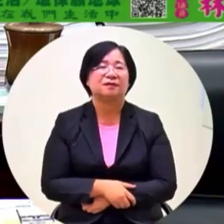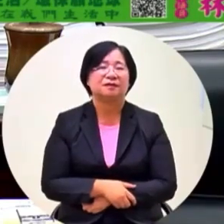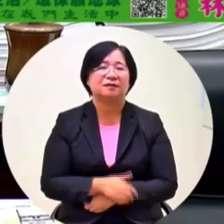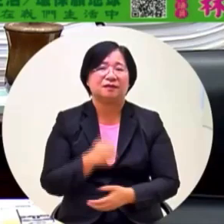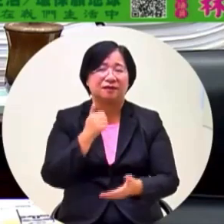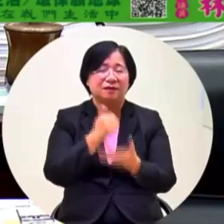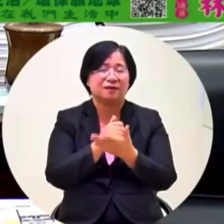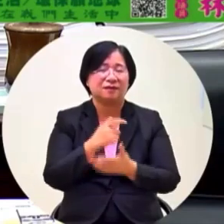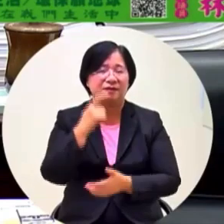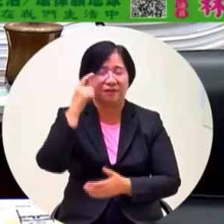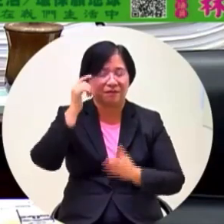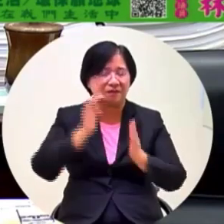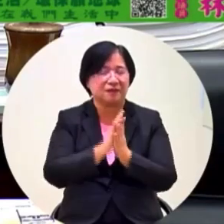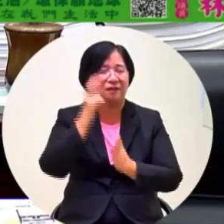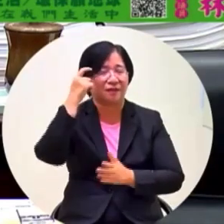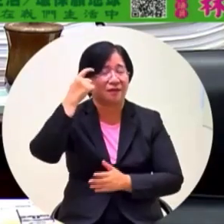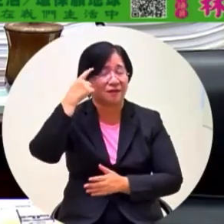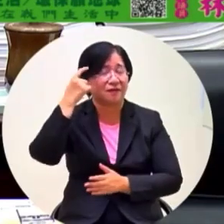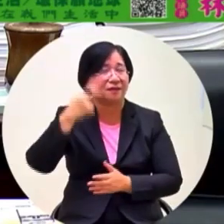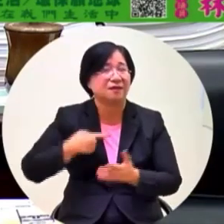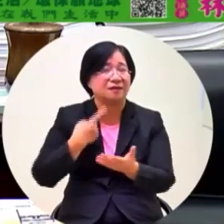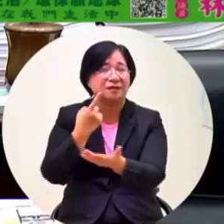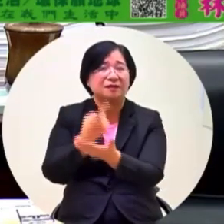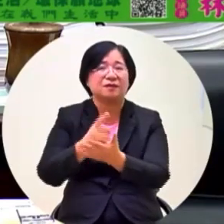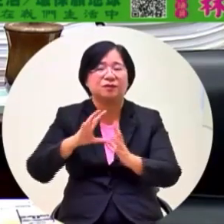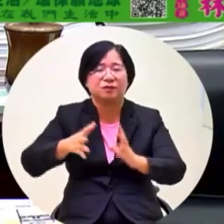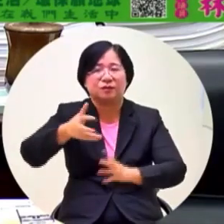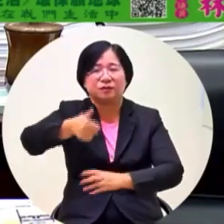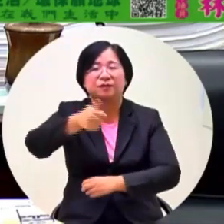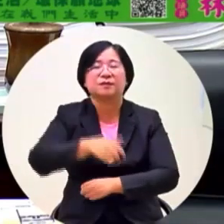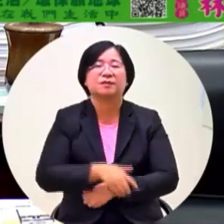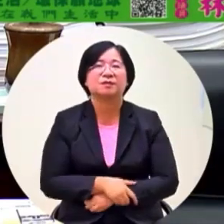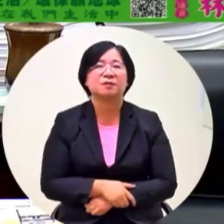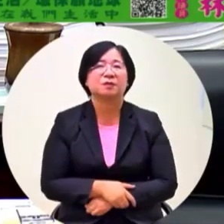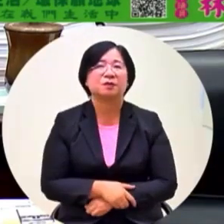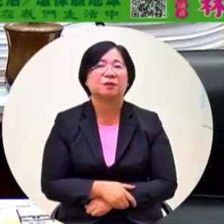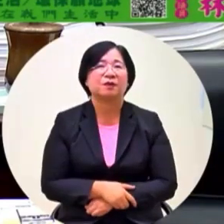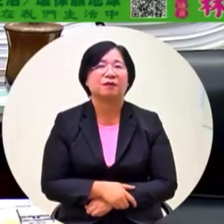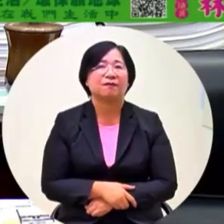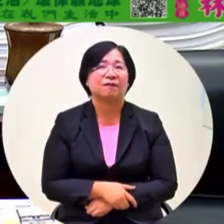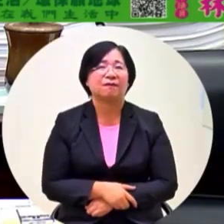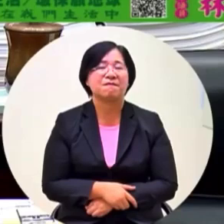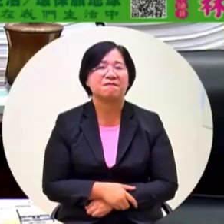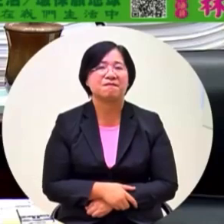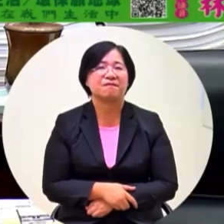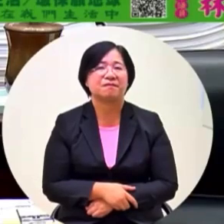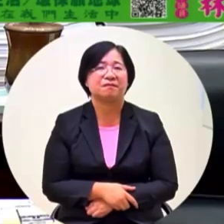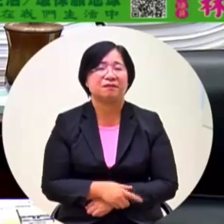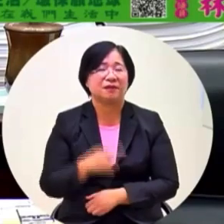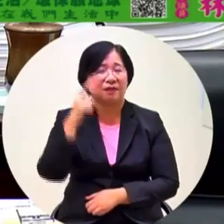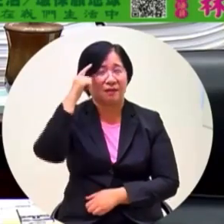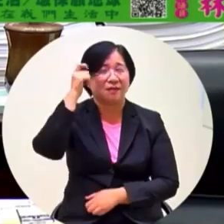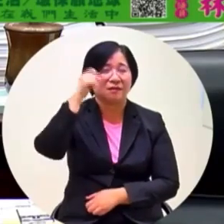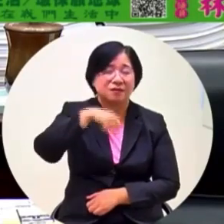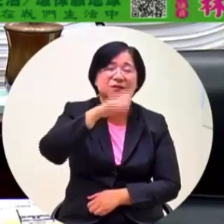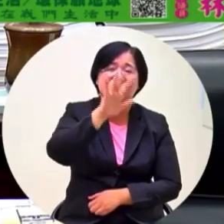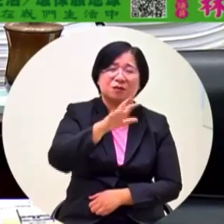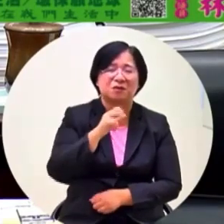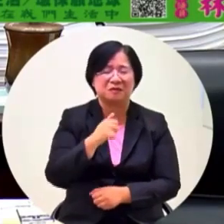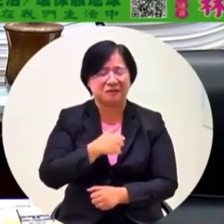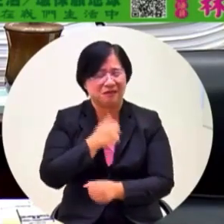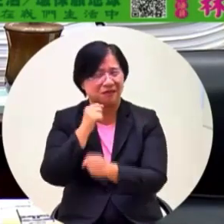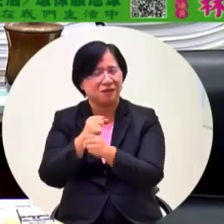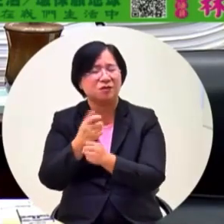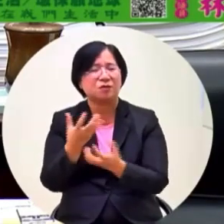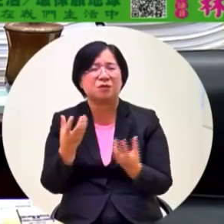就想要去选总统啊，那你去选总统，那你的有承诺无作为，你的迪士尼在哪